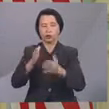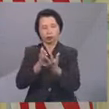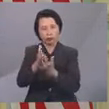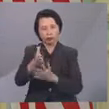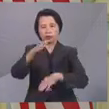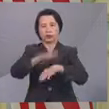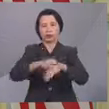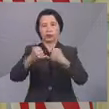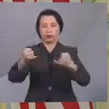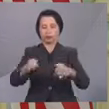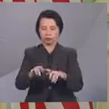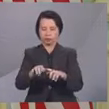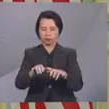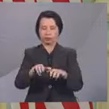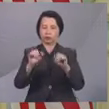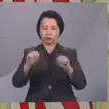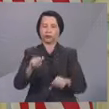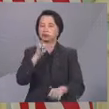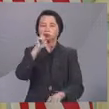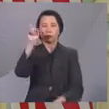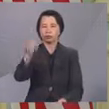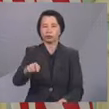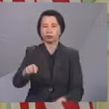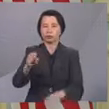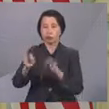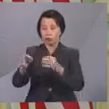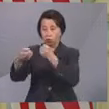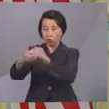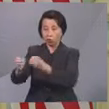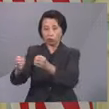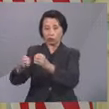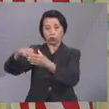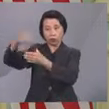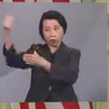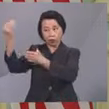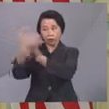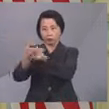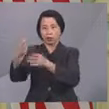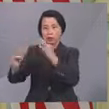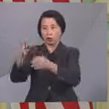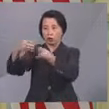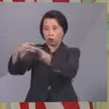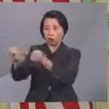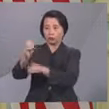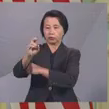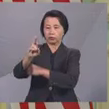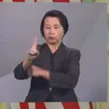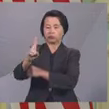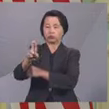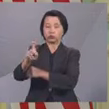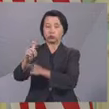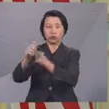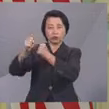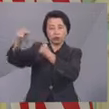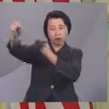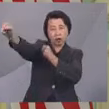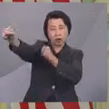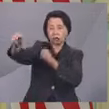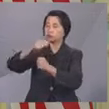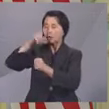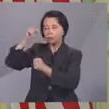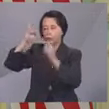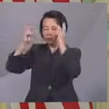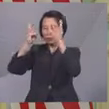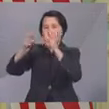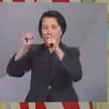melalui online. Jadi tidak perlulah bimbang, mereka perlu travel jauh untuk ke kedutaan-kedutaan